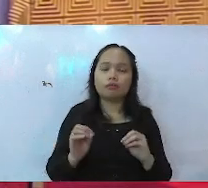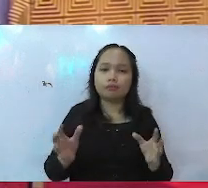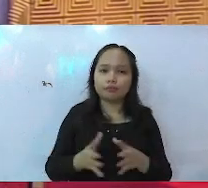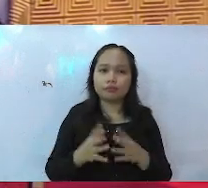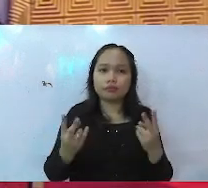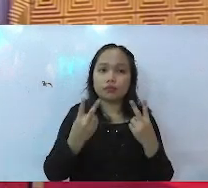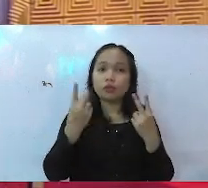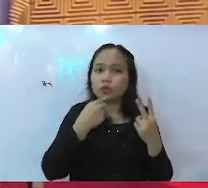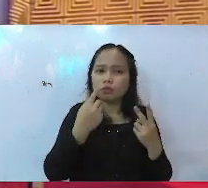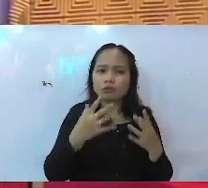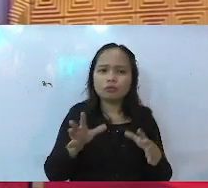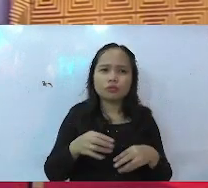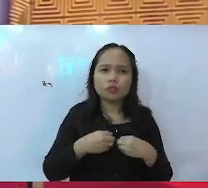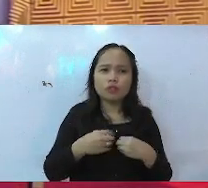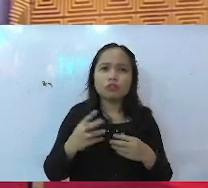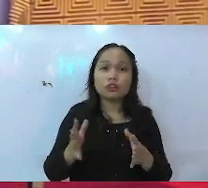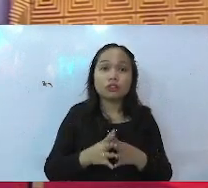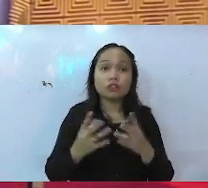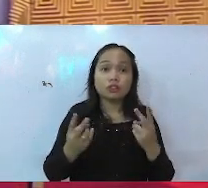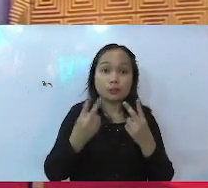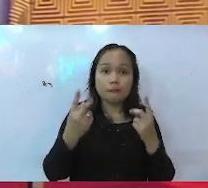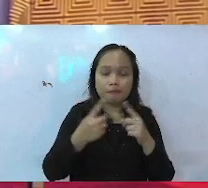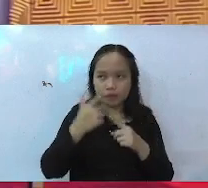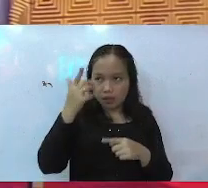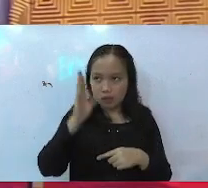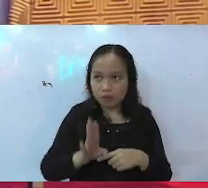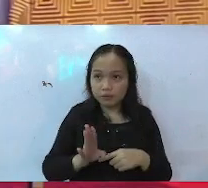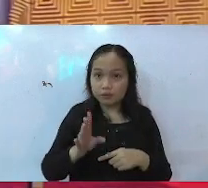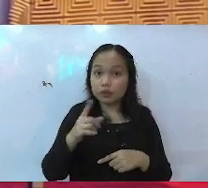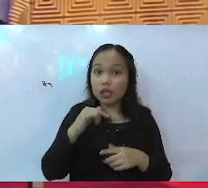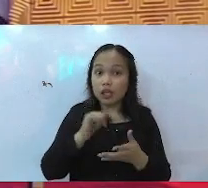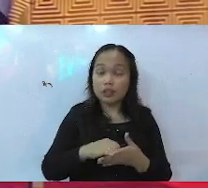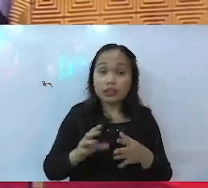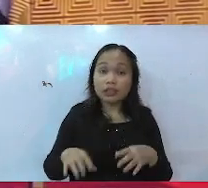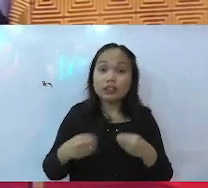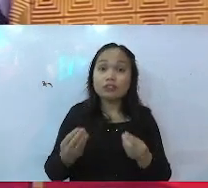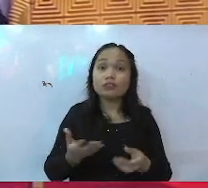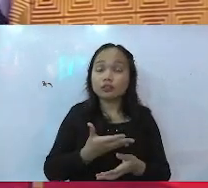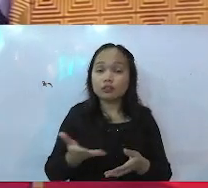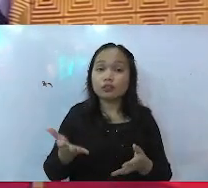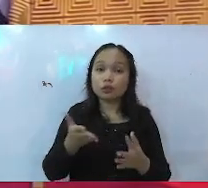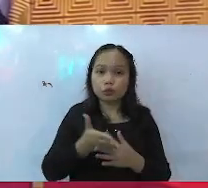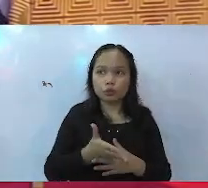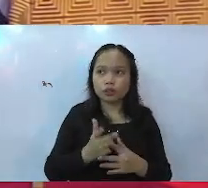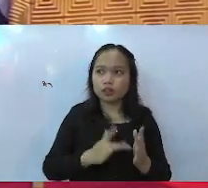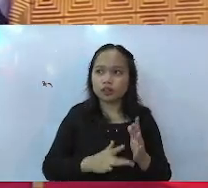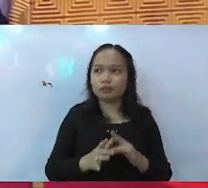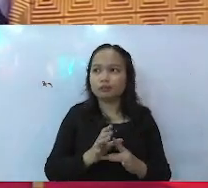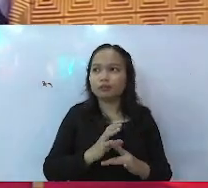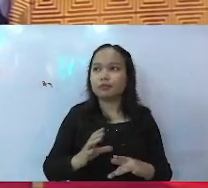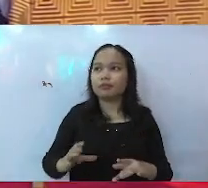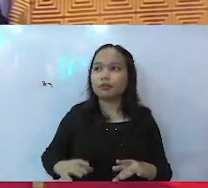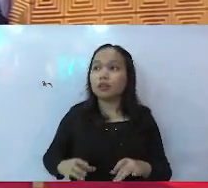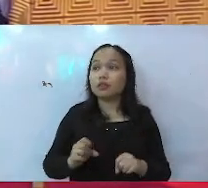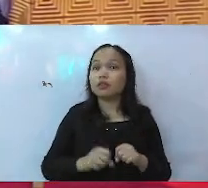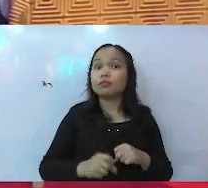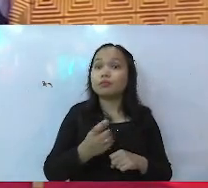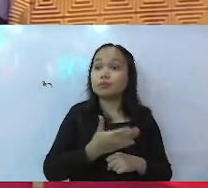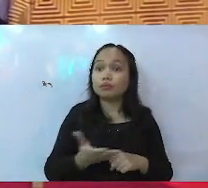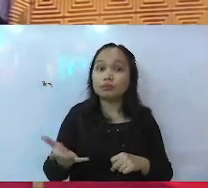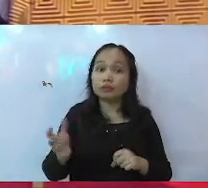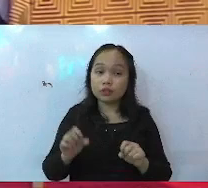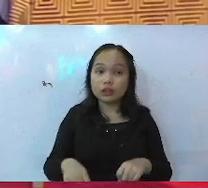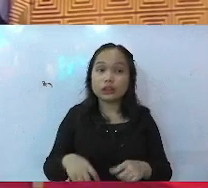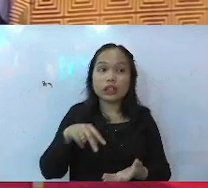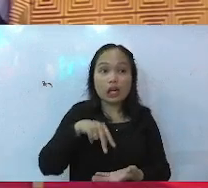nak kanino ang Victory sa Diyos na binigay SAO sa pamamagitan ng panginoon Kaya nga you can stand up and you